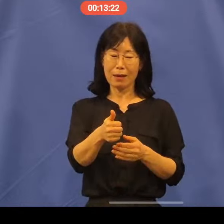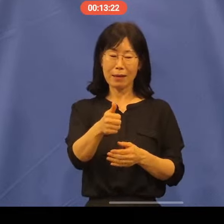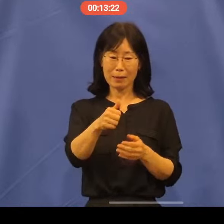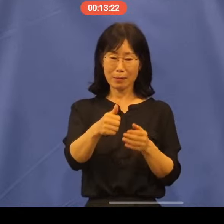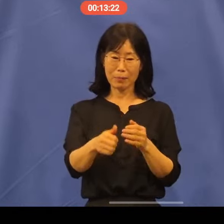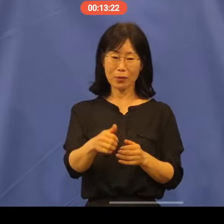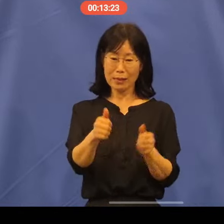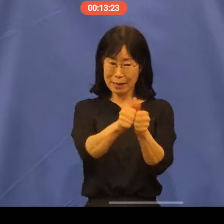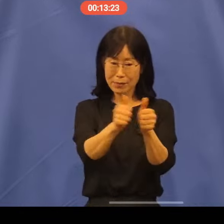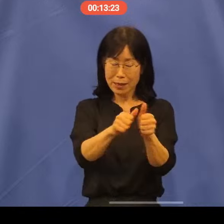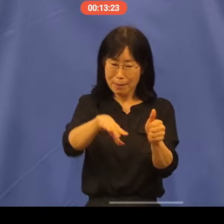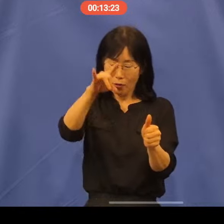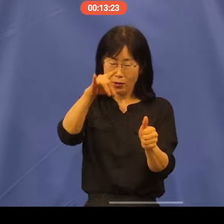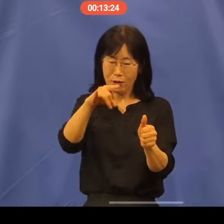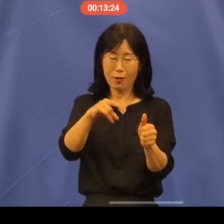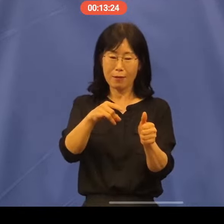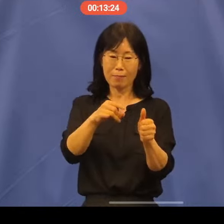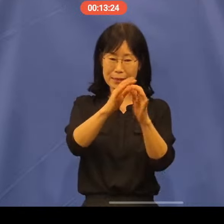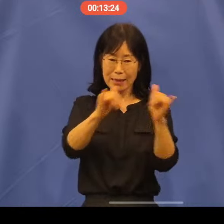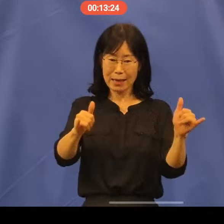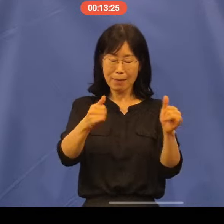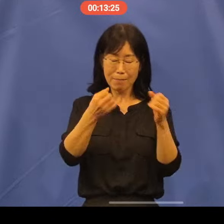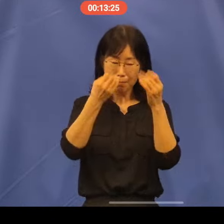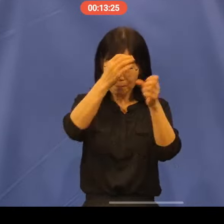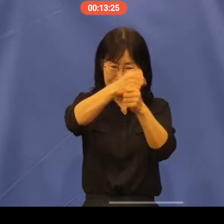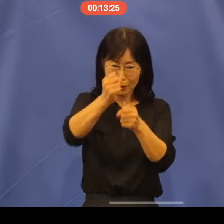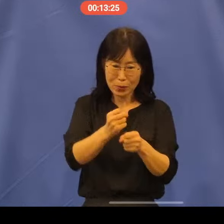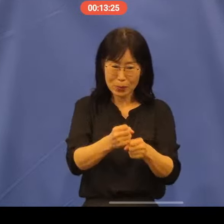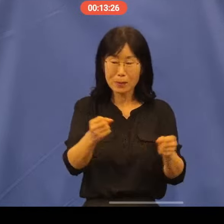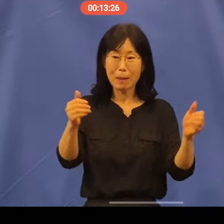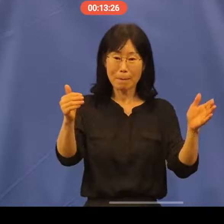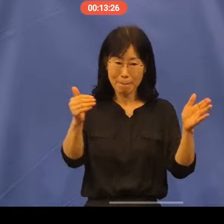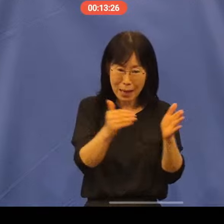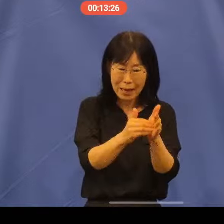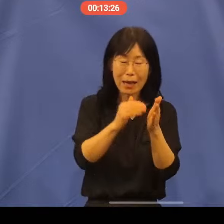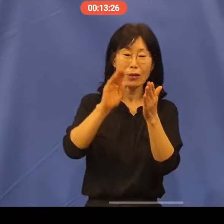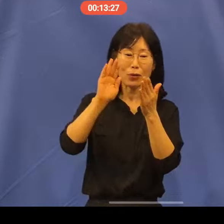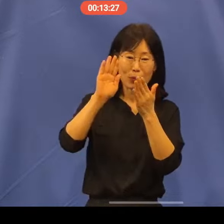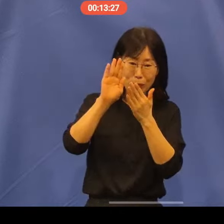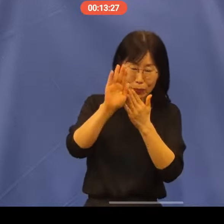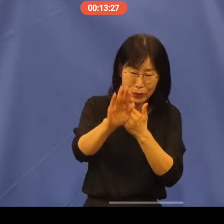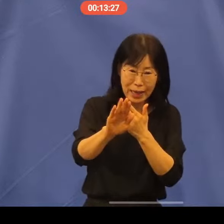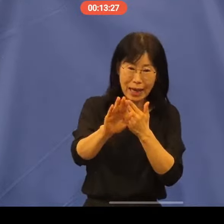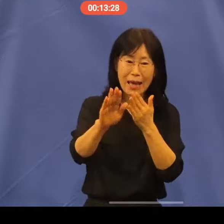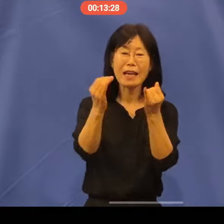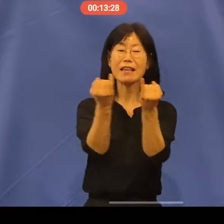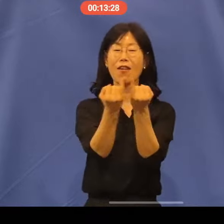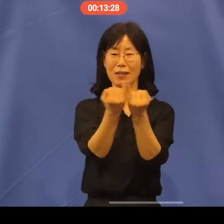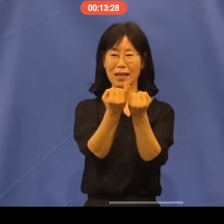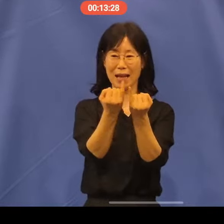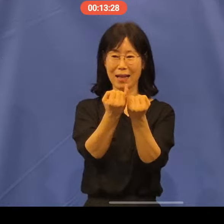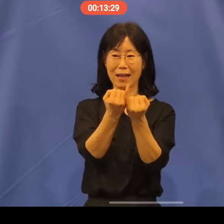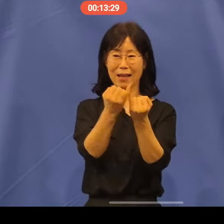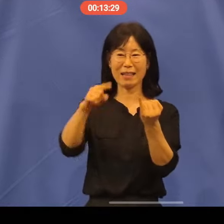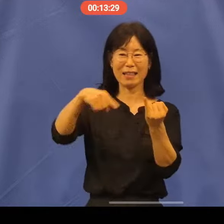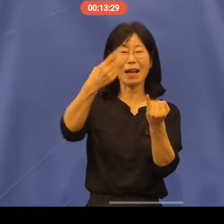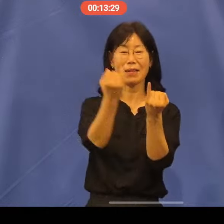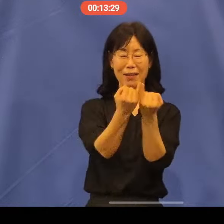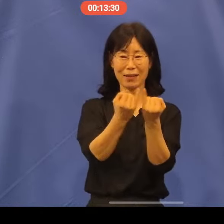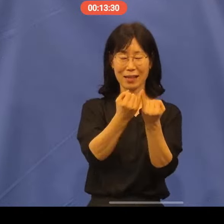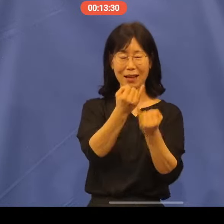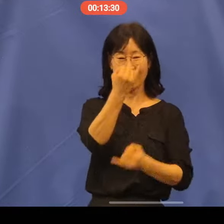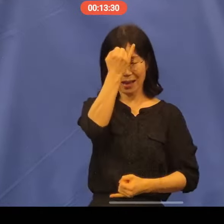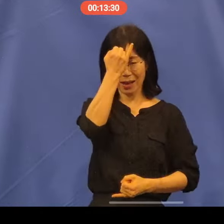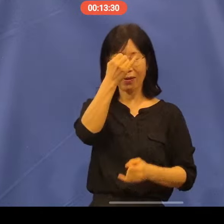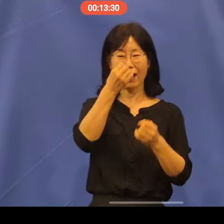그러더라고. 하나님이 딱 이게 남자를 짓고 나니까 약간 아쉽네. 그래서 다시 지은 게 여자다. 그래서 더 완전하다. 뭐